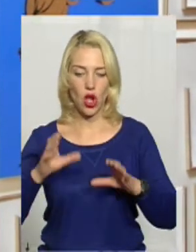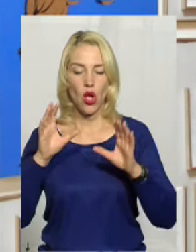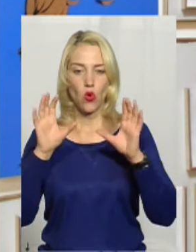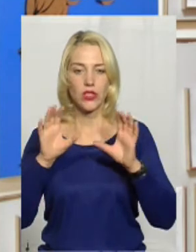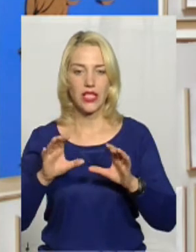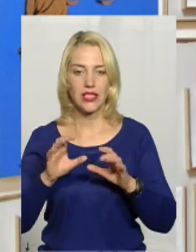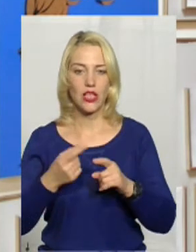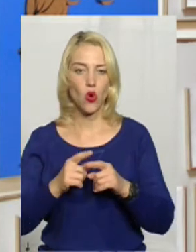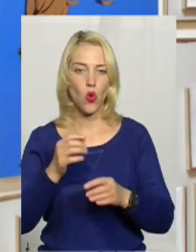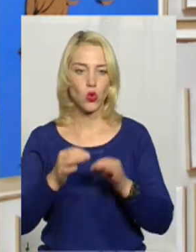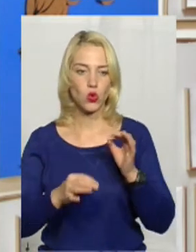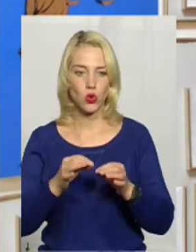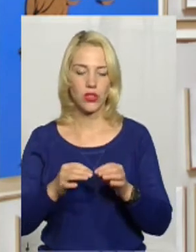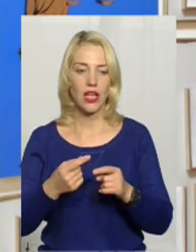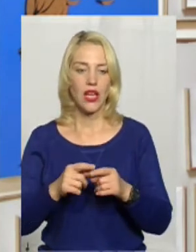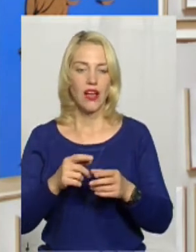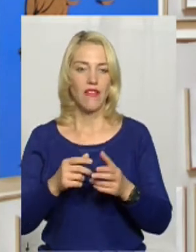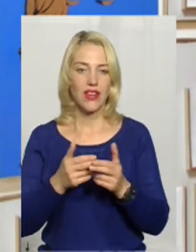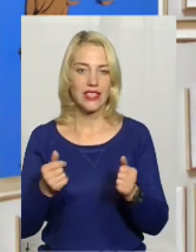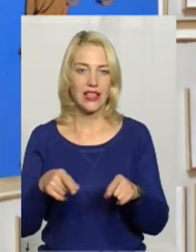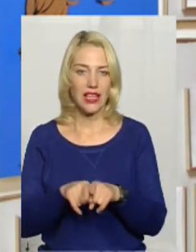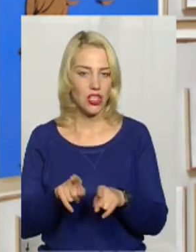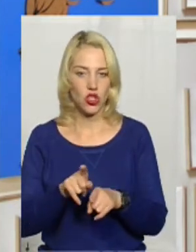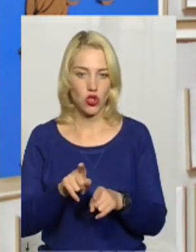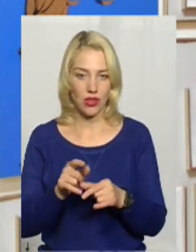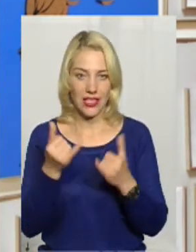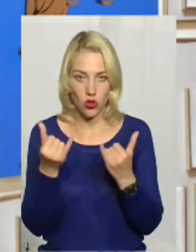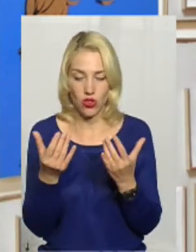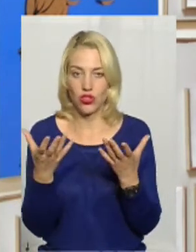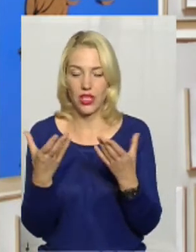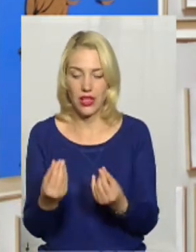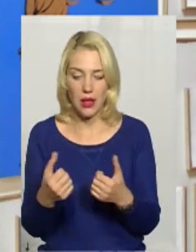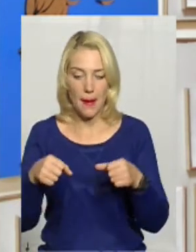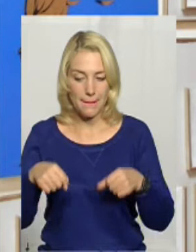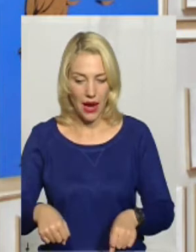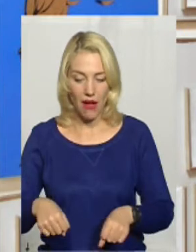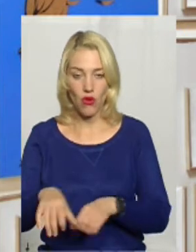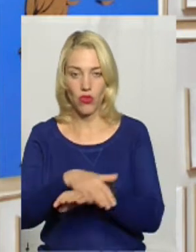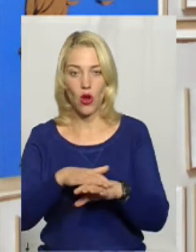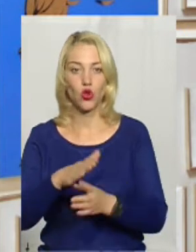року визнано таким, що не відповідає Конституції. Тобто виходить, що на сьогоднішній день право в народу є